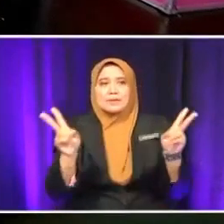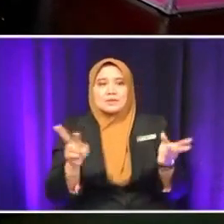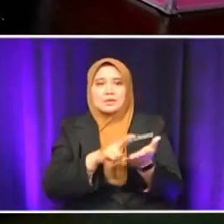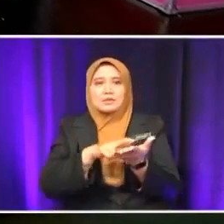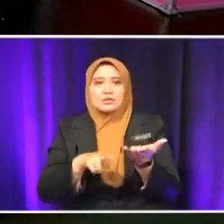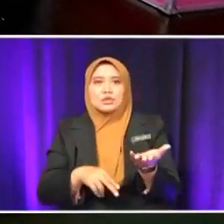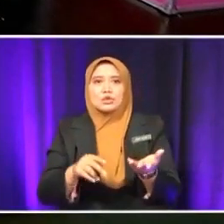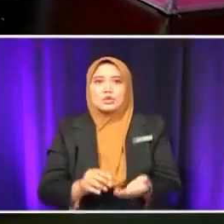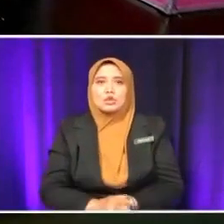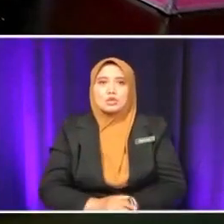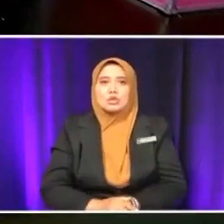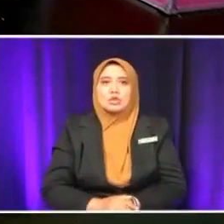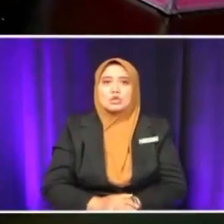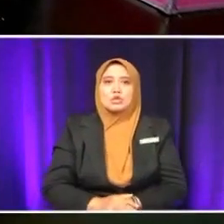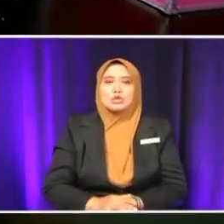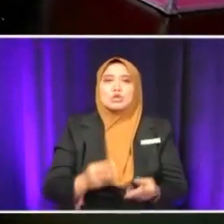Berapa jumlah pemberat tu?